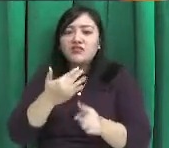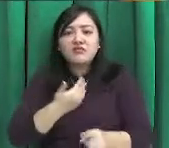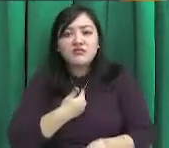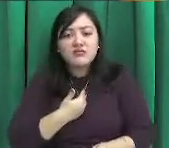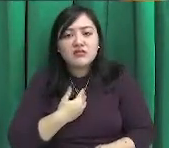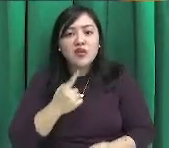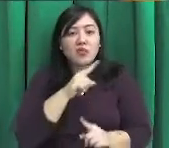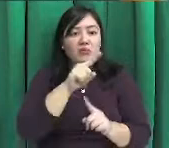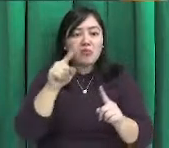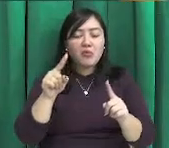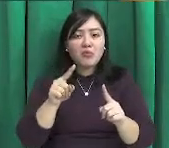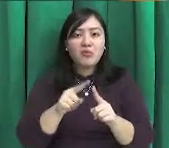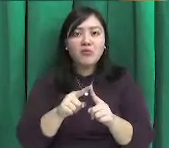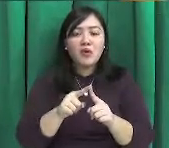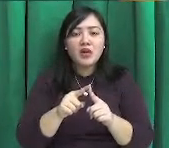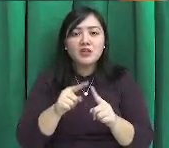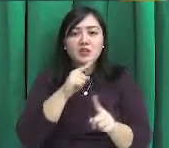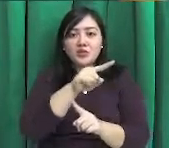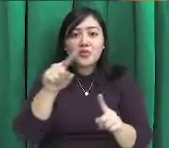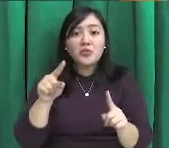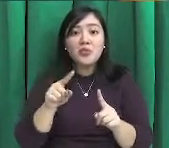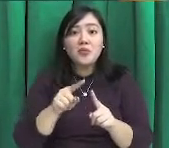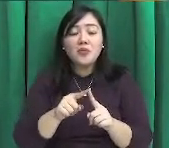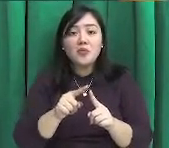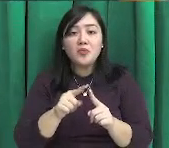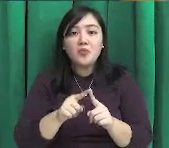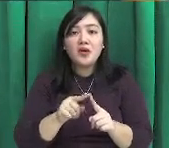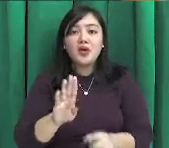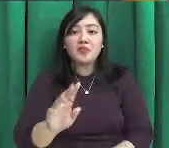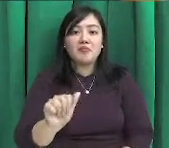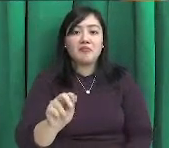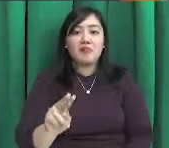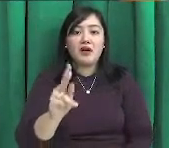Dinipensahan ko po, sabi ko, meron namang 100,000. Let's say,